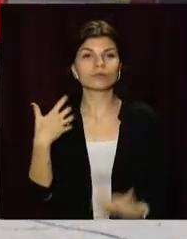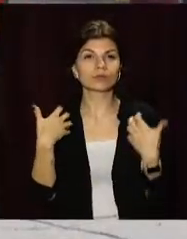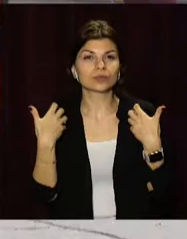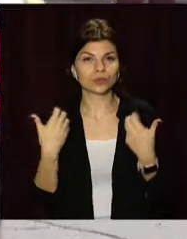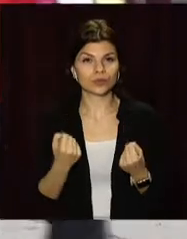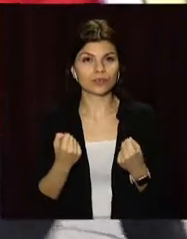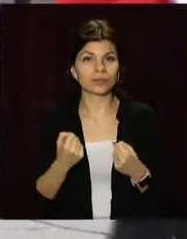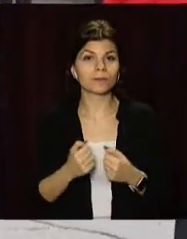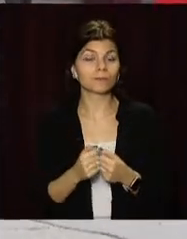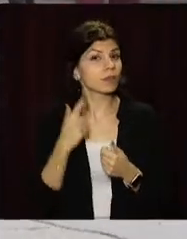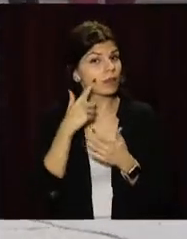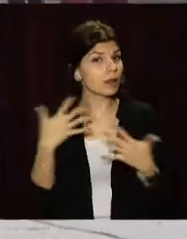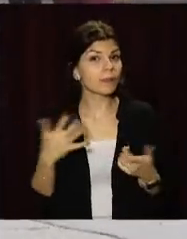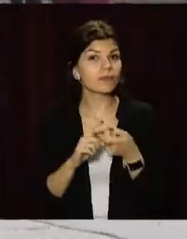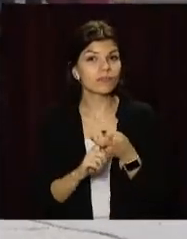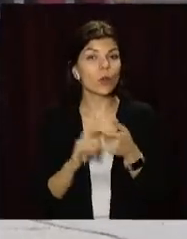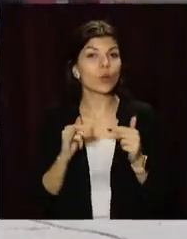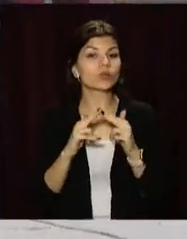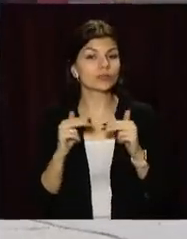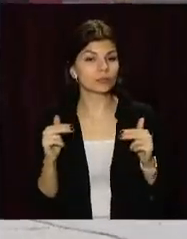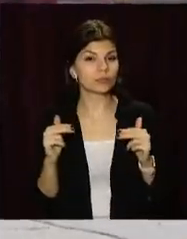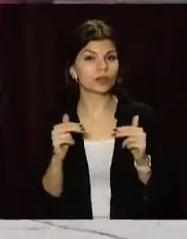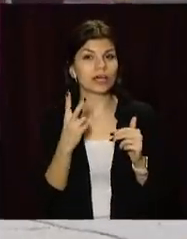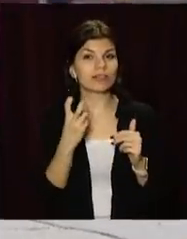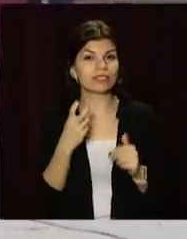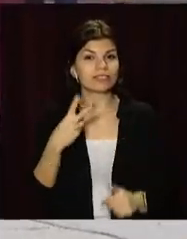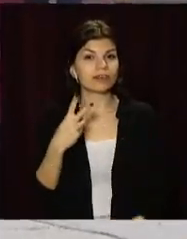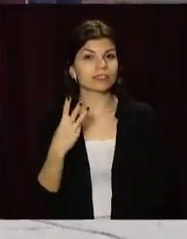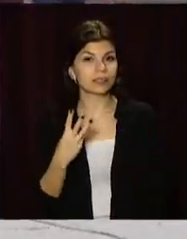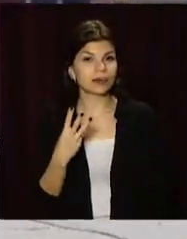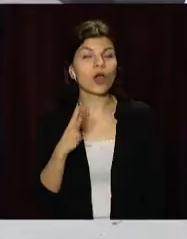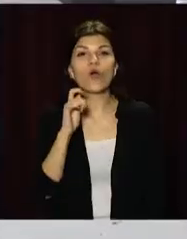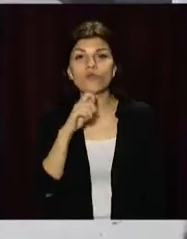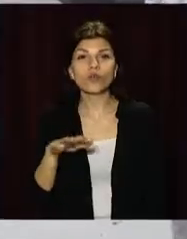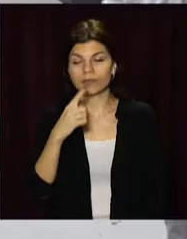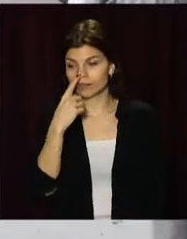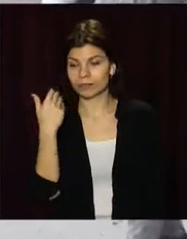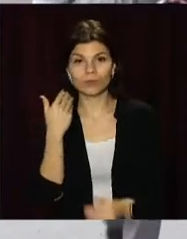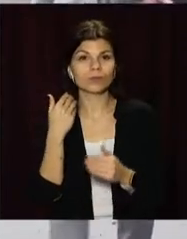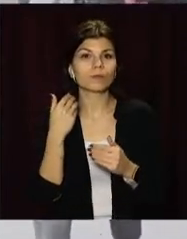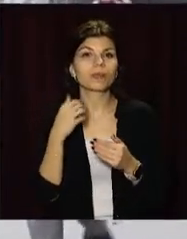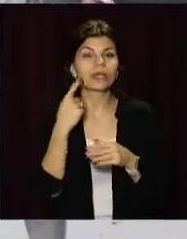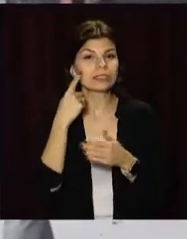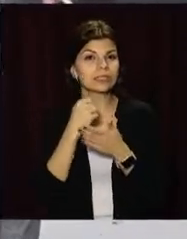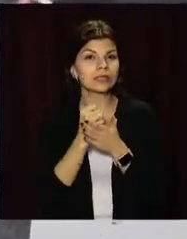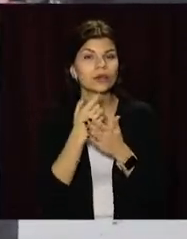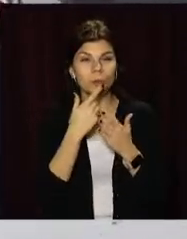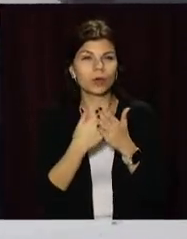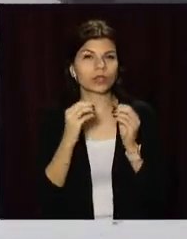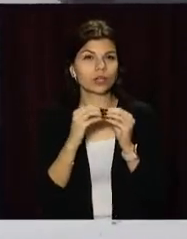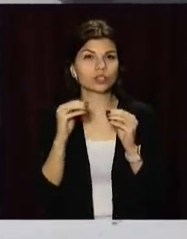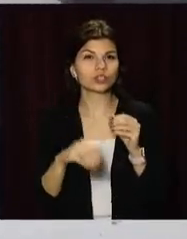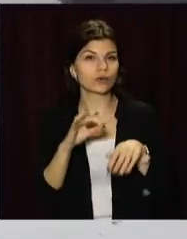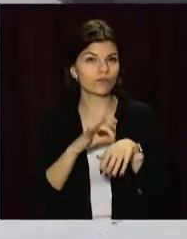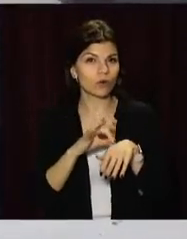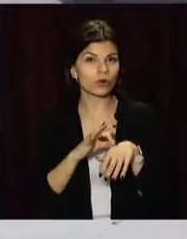охорони здоров'я. Найбільше інфікованих у Дніпрі – 223. В Україні за попередню добу зареєстрували понад 10 тисяч